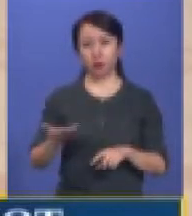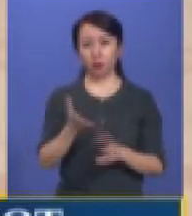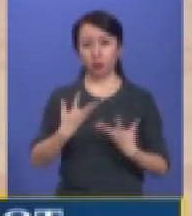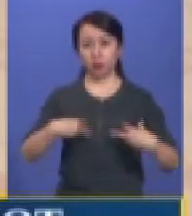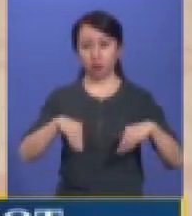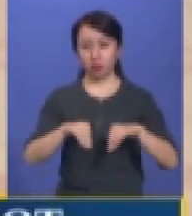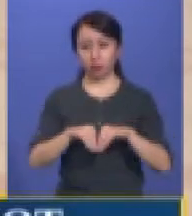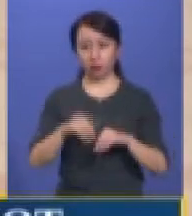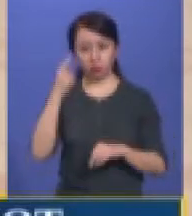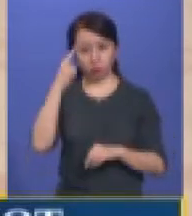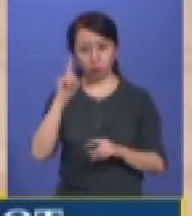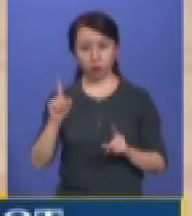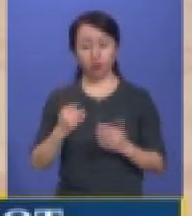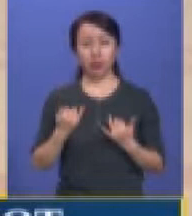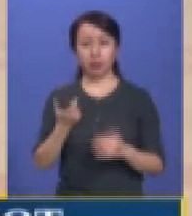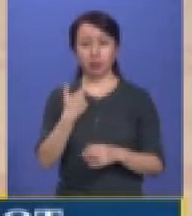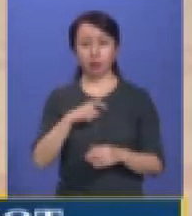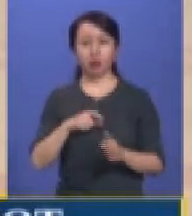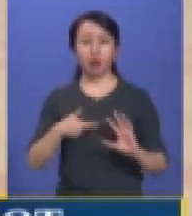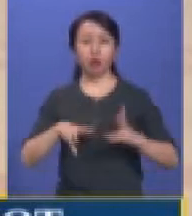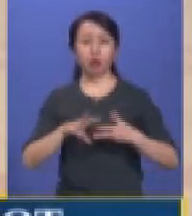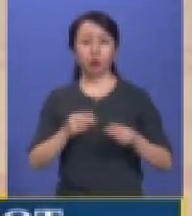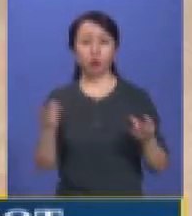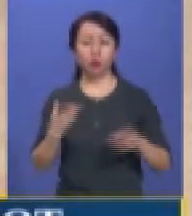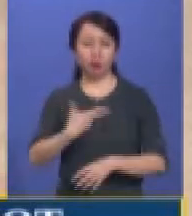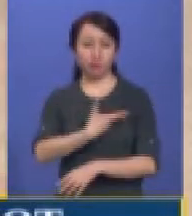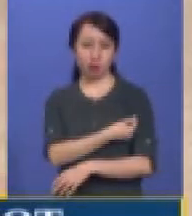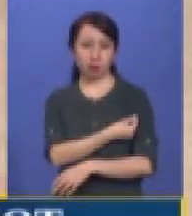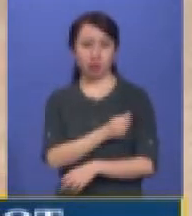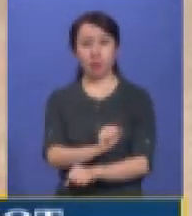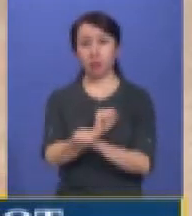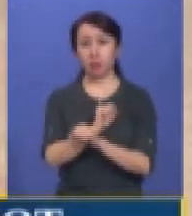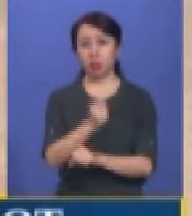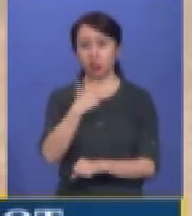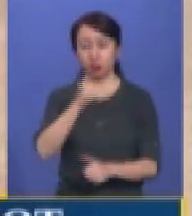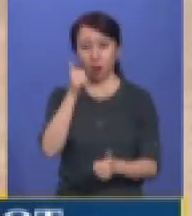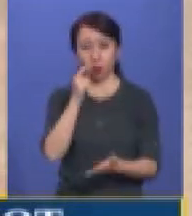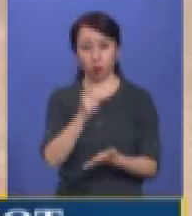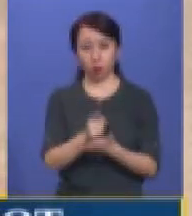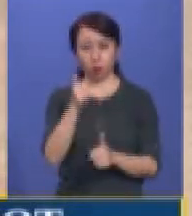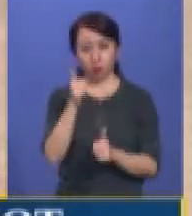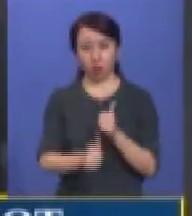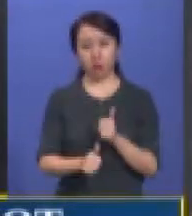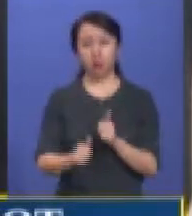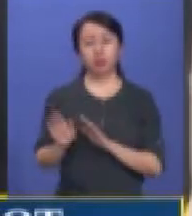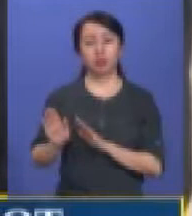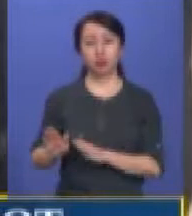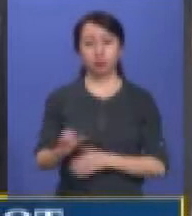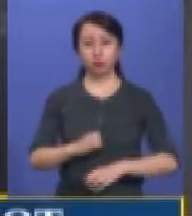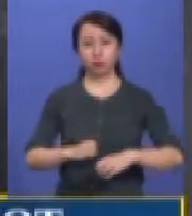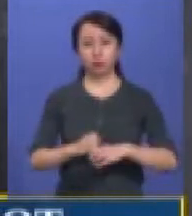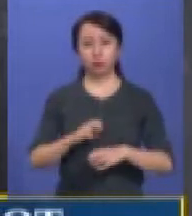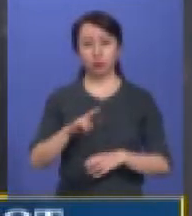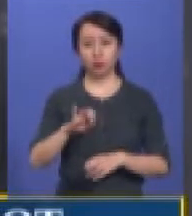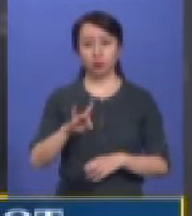я думаю, что я для себя сделала вывод, что надо привиться. Защитить себя должен каждый, говорит заместитель областного совета ветеранов